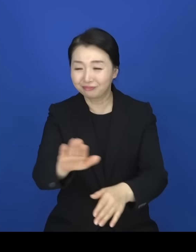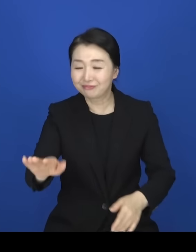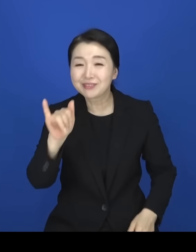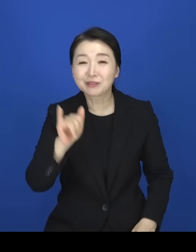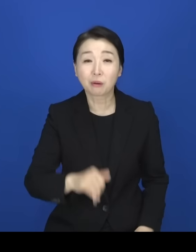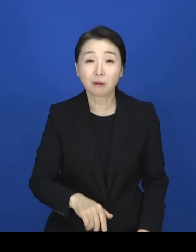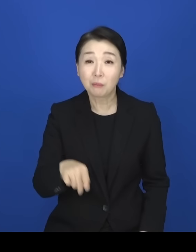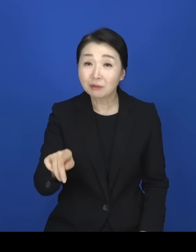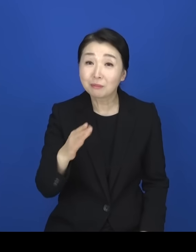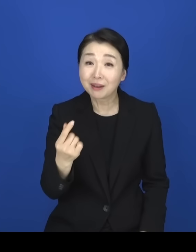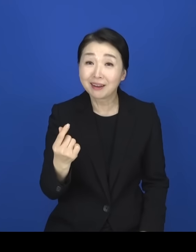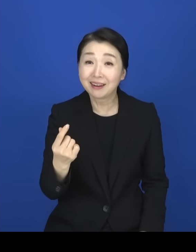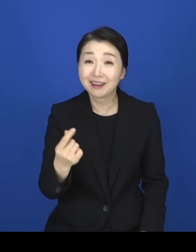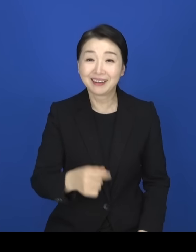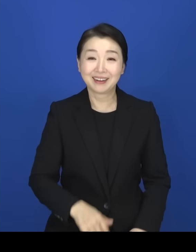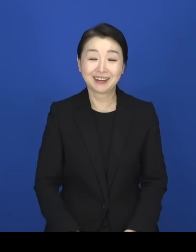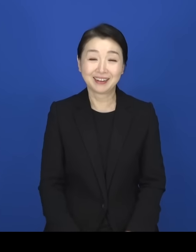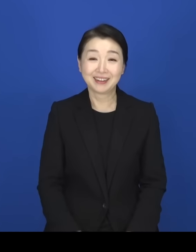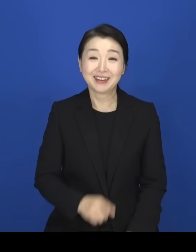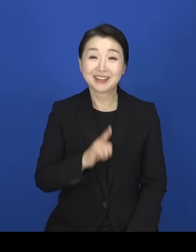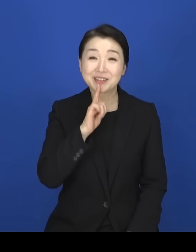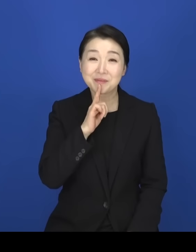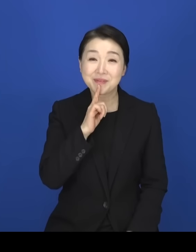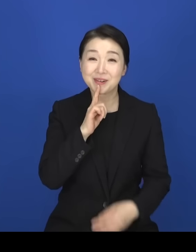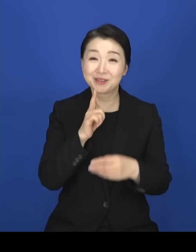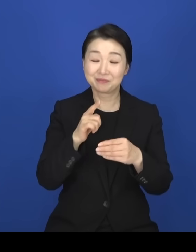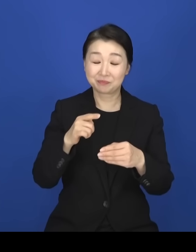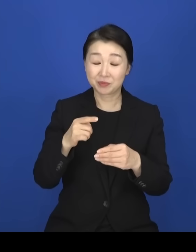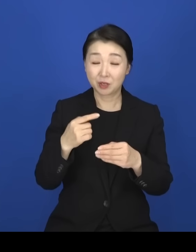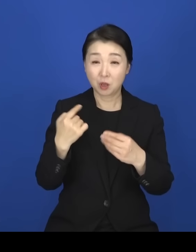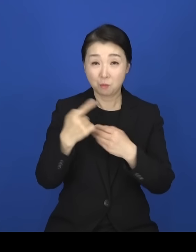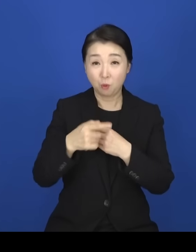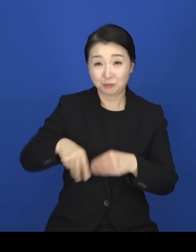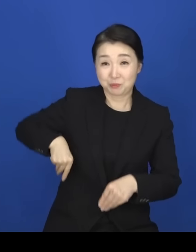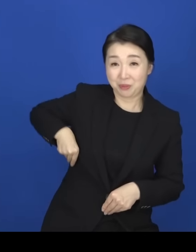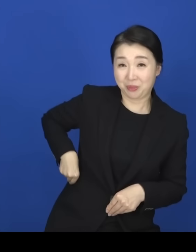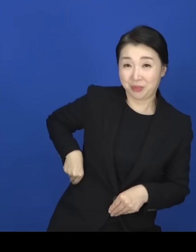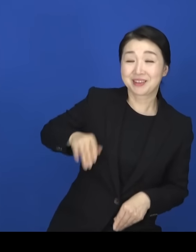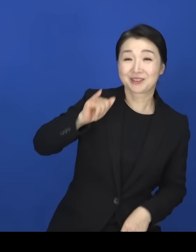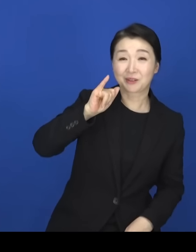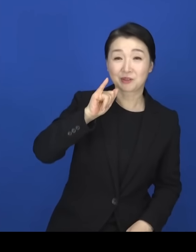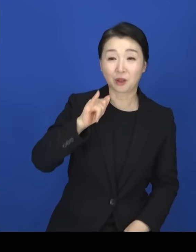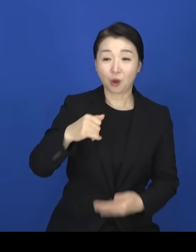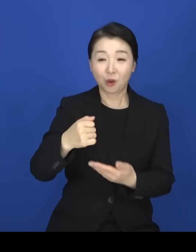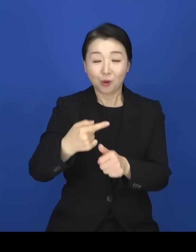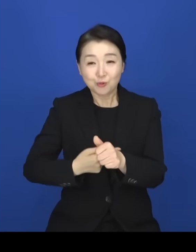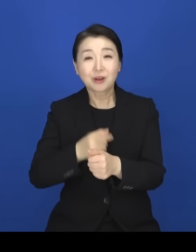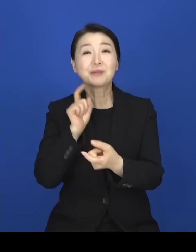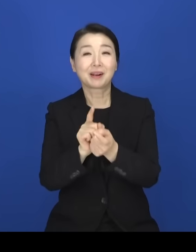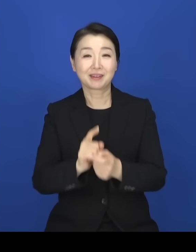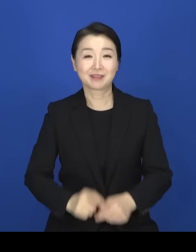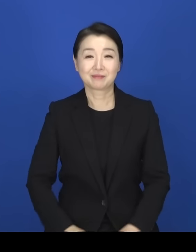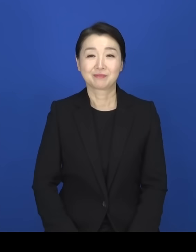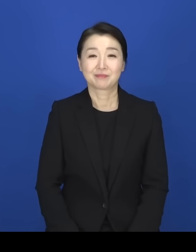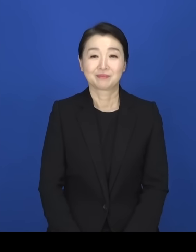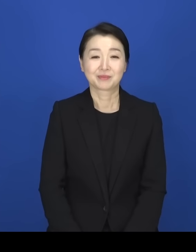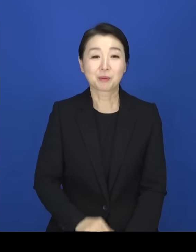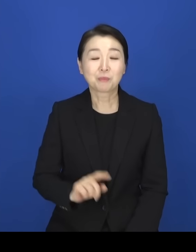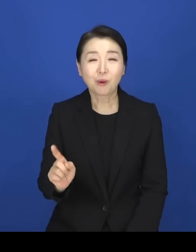개그맨이에요? 진짜로 뒷주머니에 꽂고 갔어요. 진짜? 꾸겨가지고 그럴 수 있지. 우연히 발견하라고. 이거